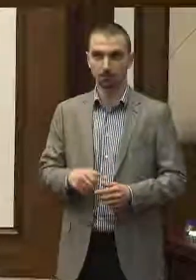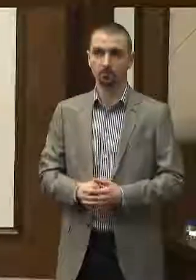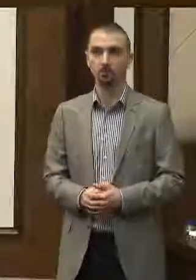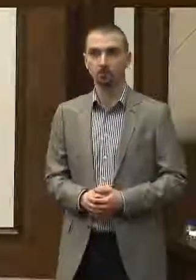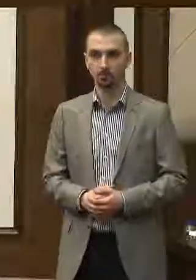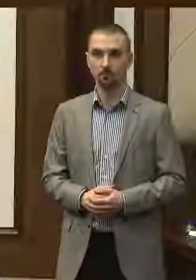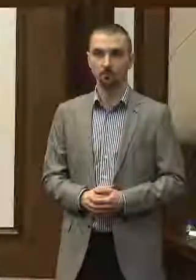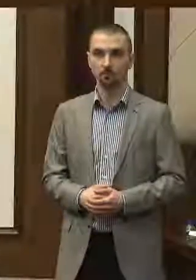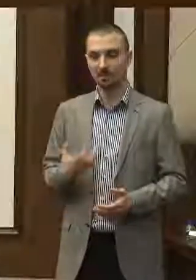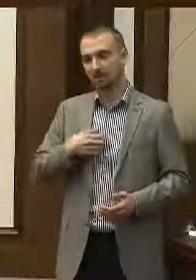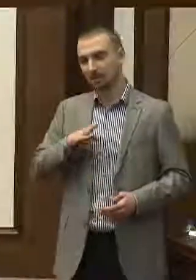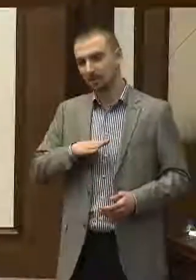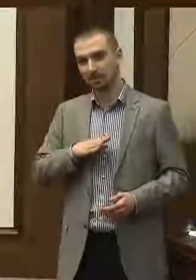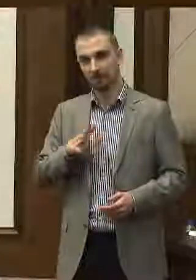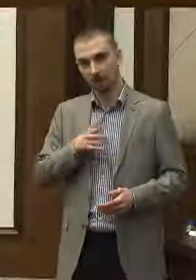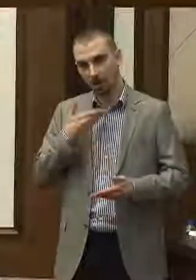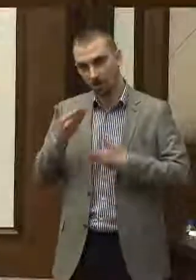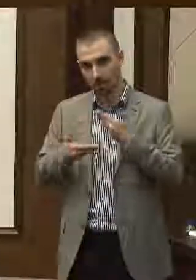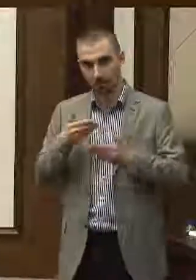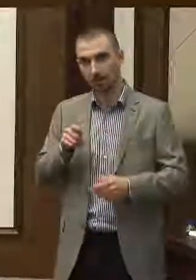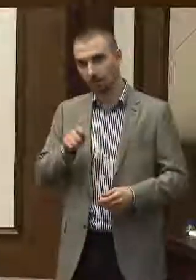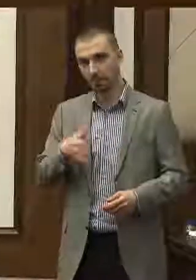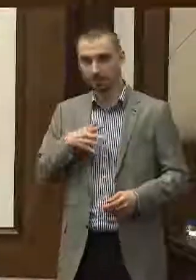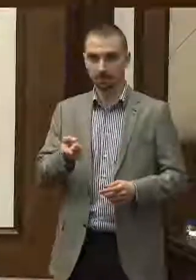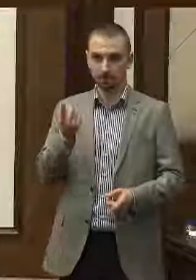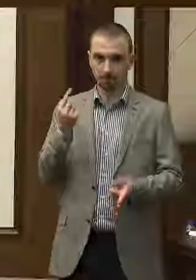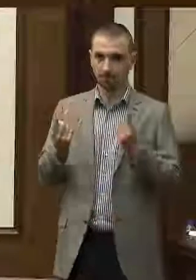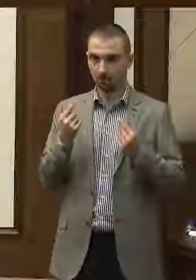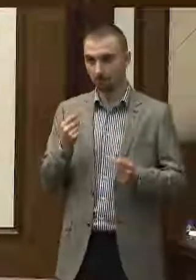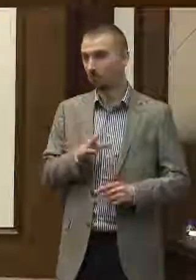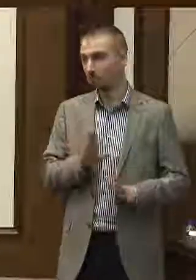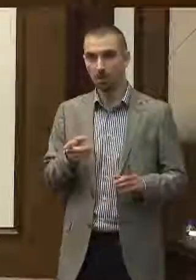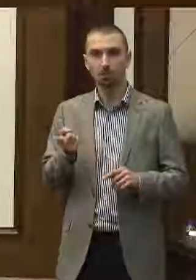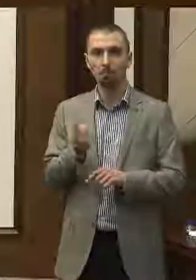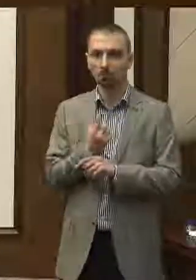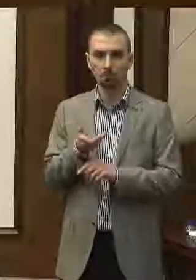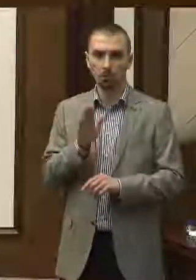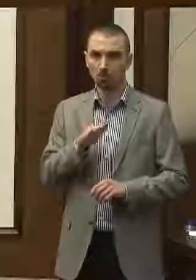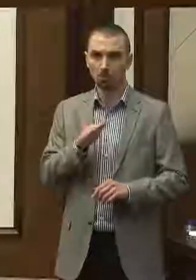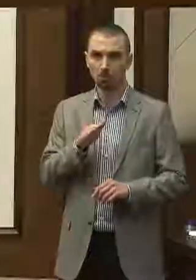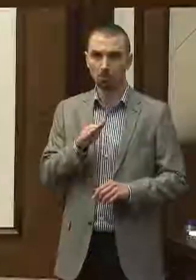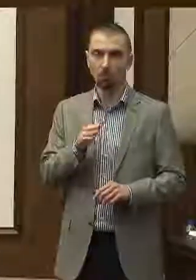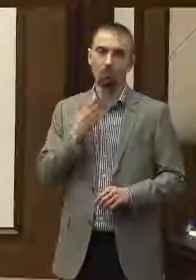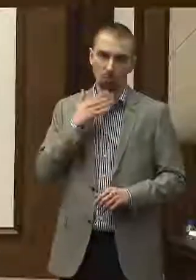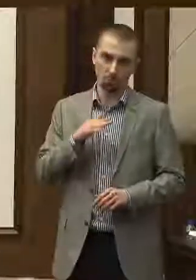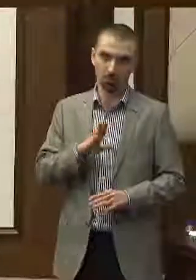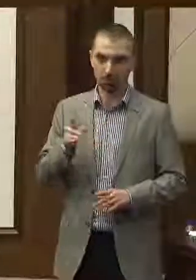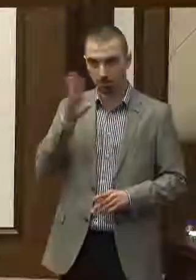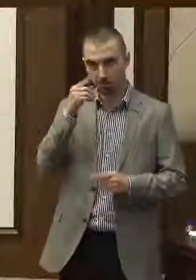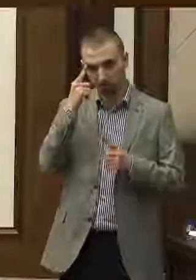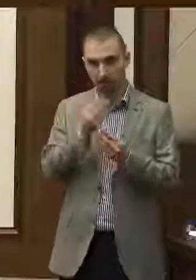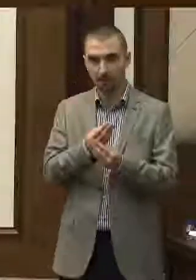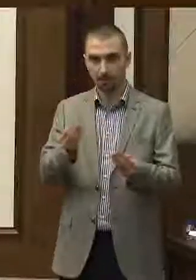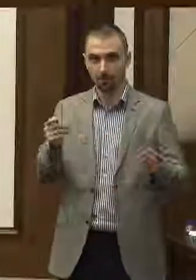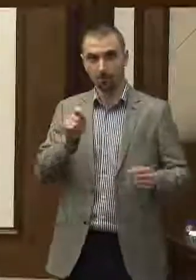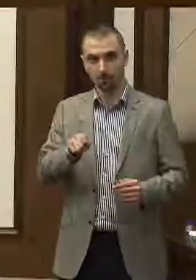varsa duygularını anlatmak için söz vereceğim. Onun dışında herhangi bir söz vermeyeceğim. Öncelikle onu belirtmek